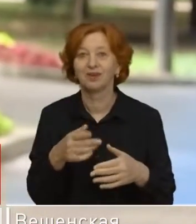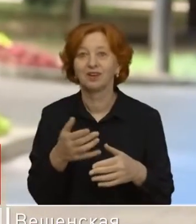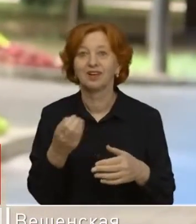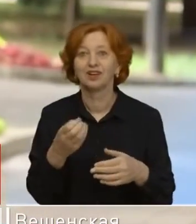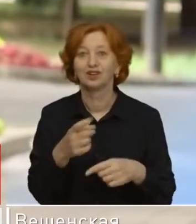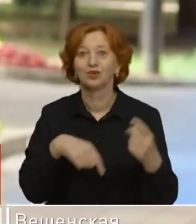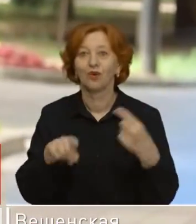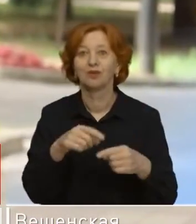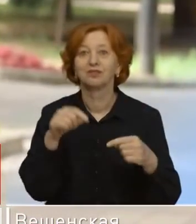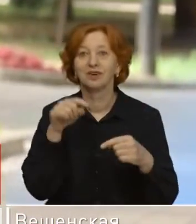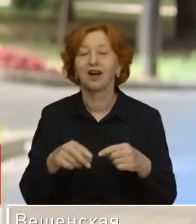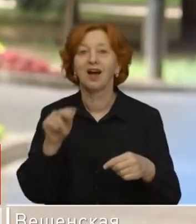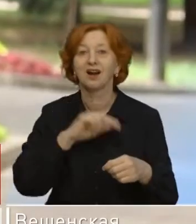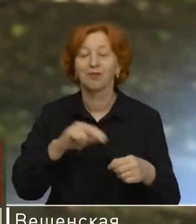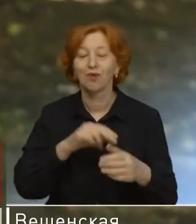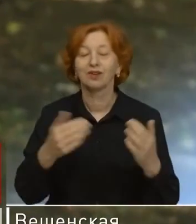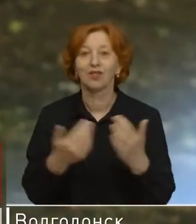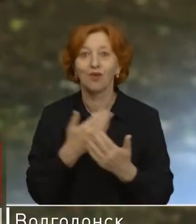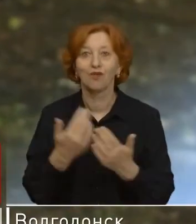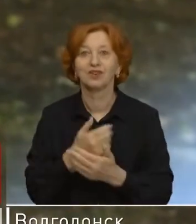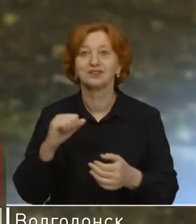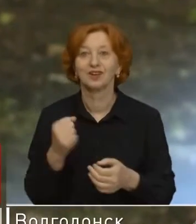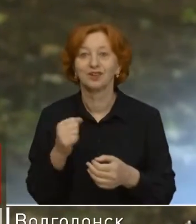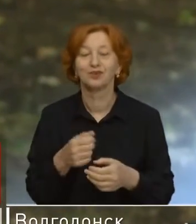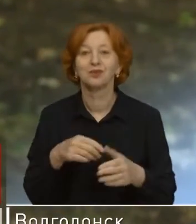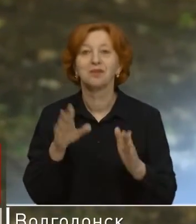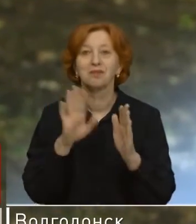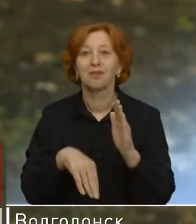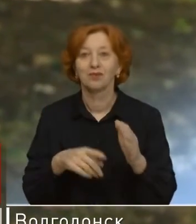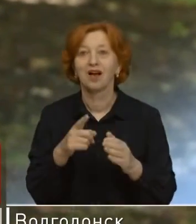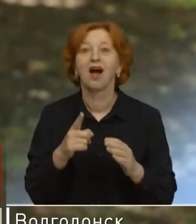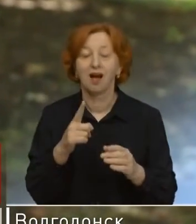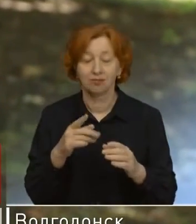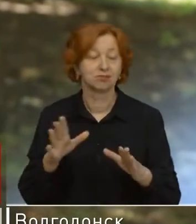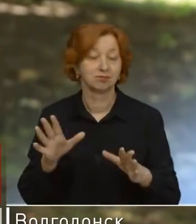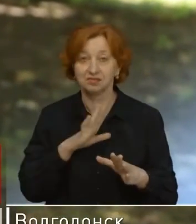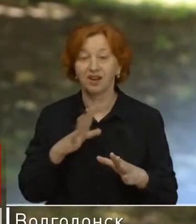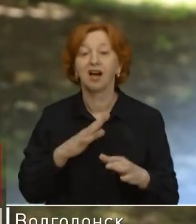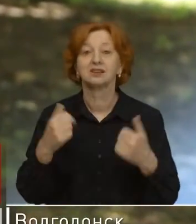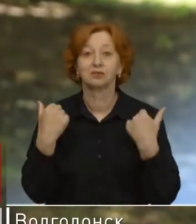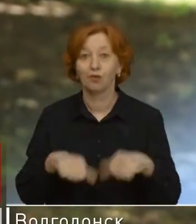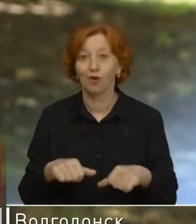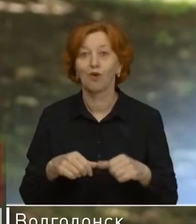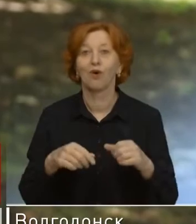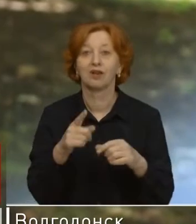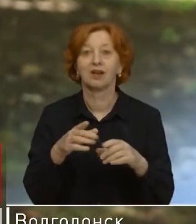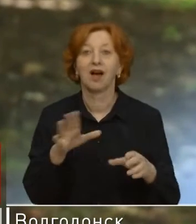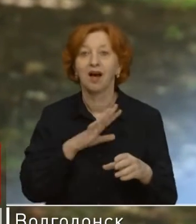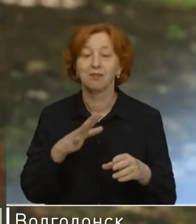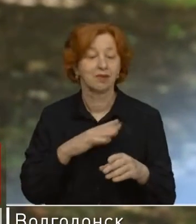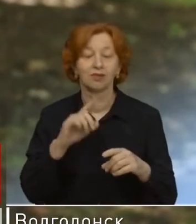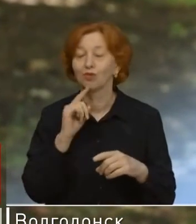на гаджетах все, там работа, новости, друзья. Без лайков я обхожусь спокойно, но без интернета, к сожалению,